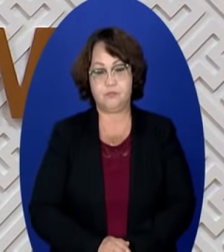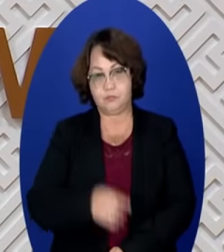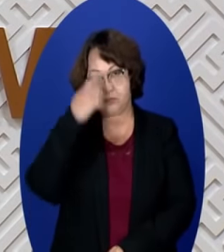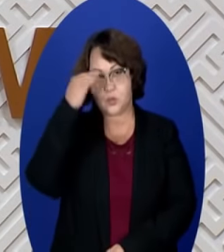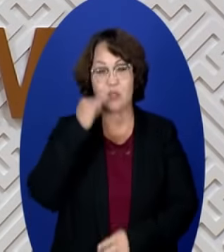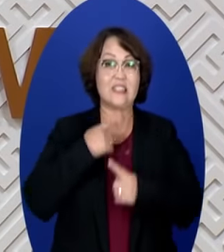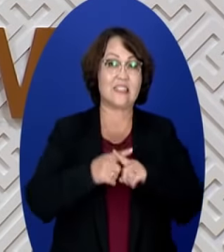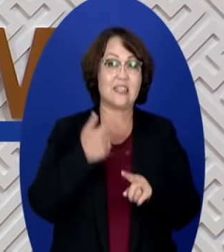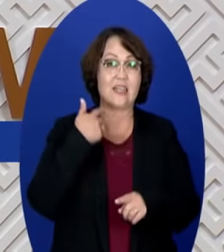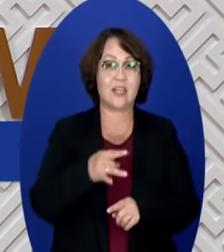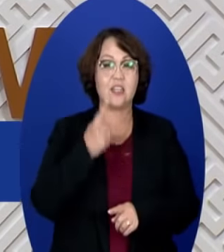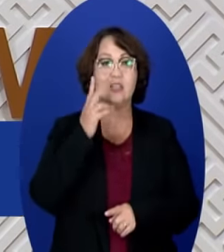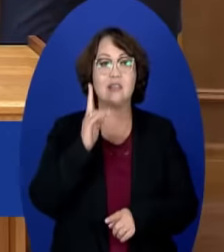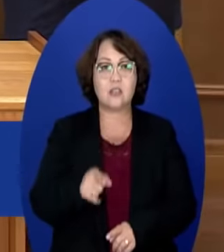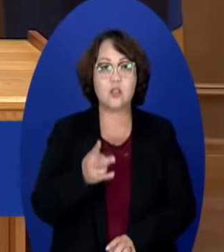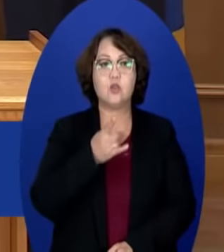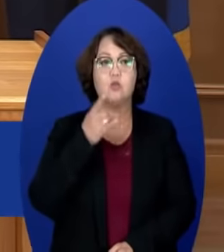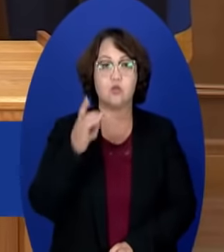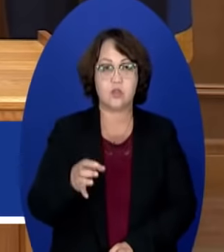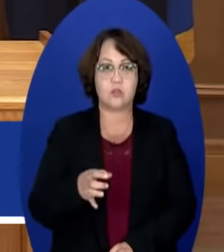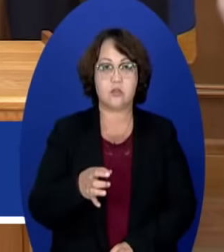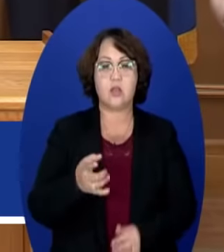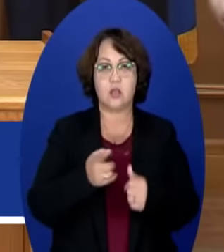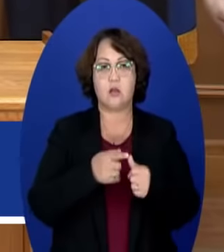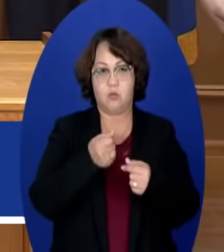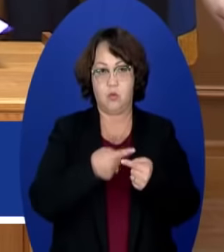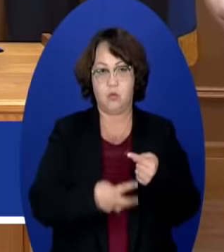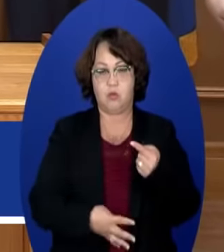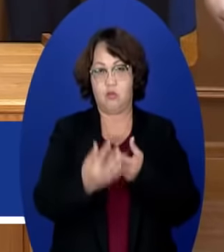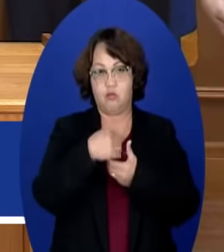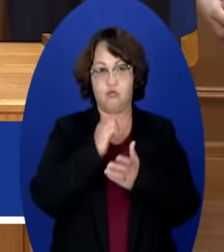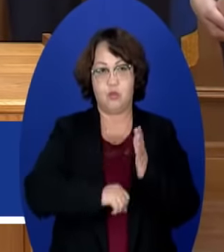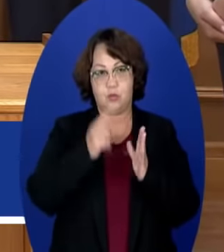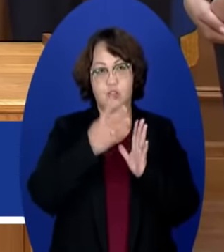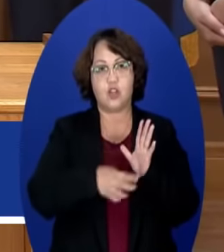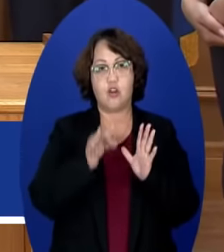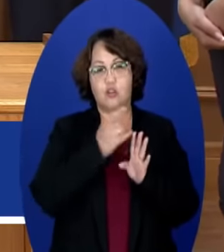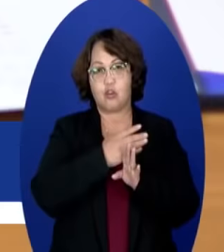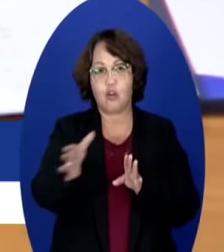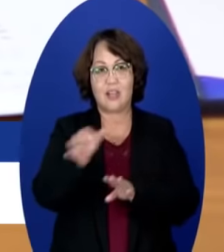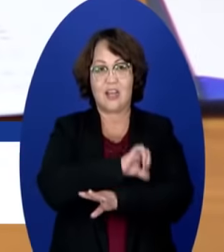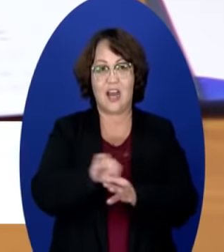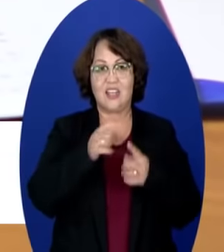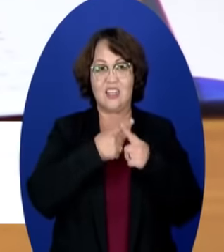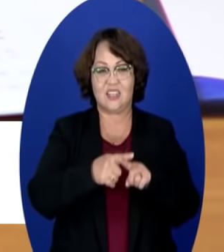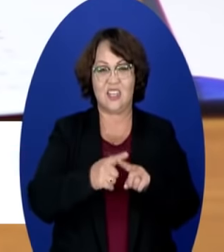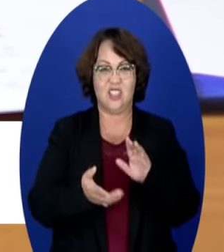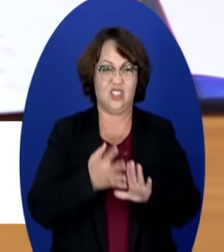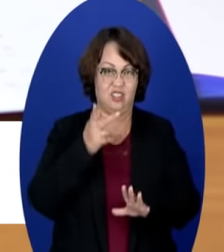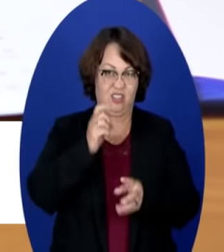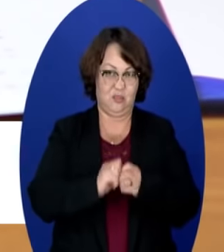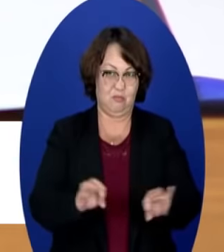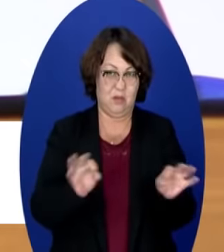Монголын хилээр гарч байгаа 1 кг нүүрсч байсан бүртгэгдэх ёстой. Гэтэл манай улс 1990 оноос хойш хил галаа дорвитой шинжилж чадаагүй байна. Үүнээс